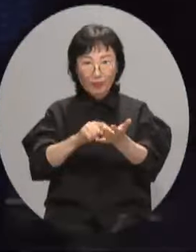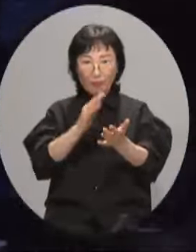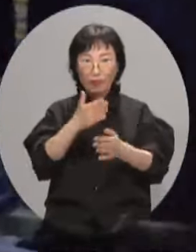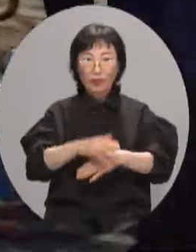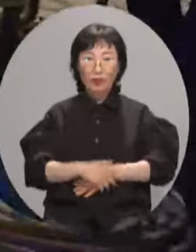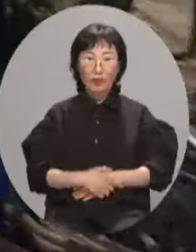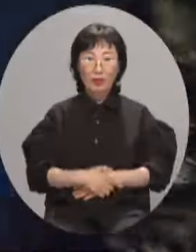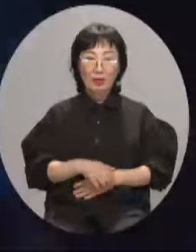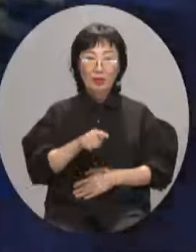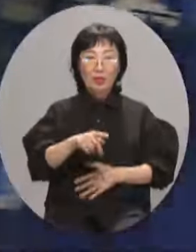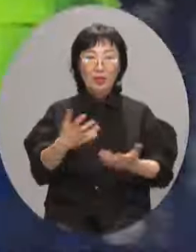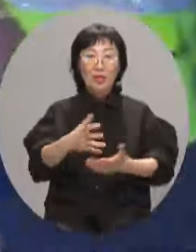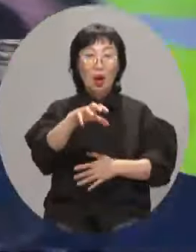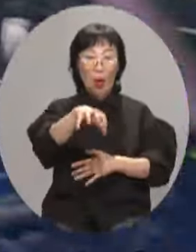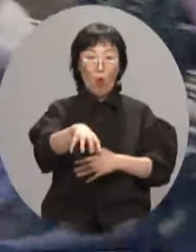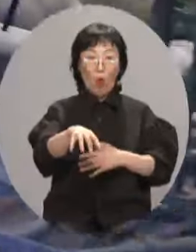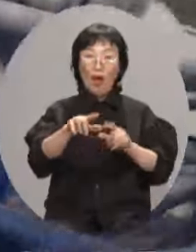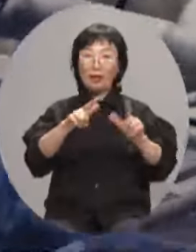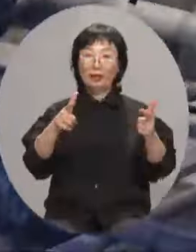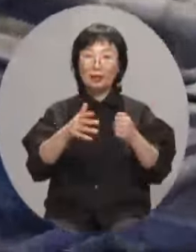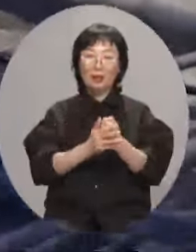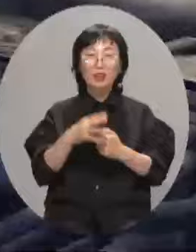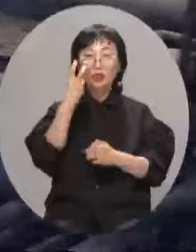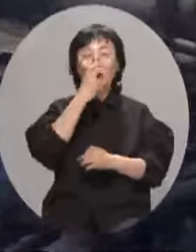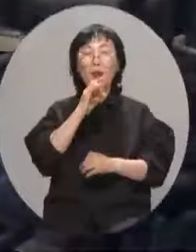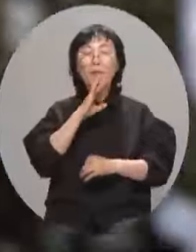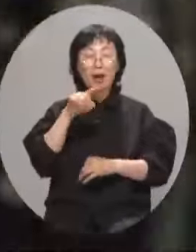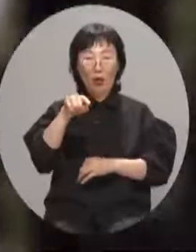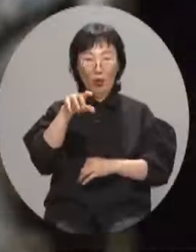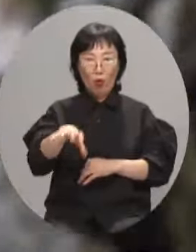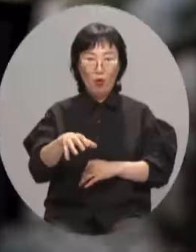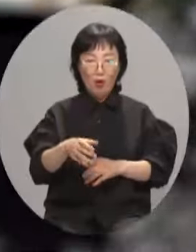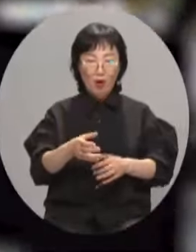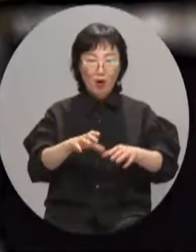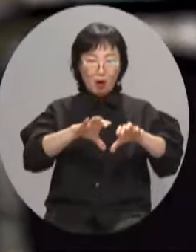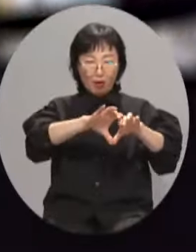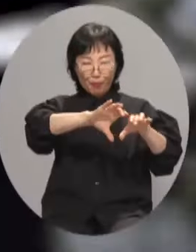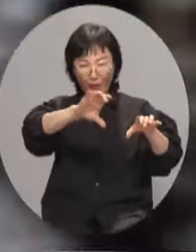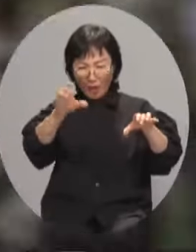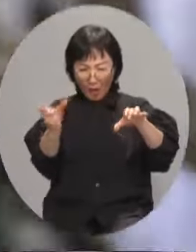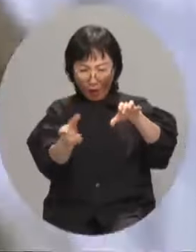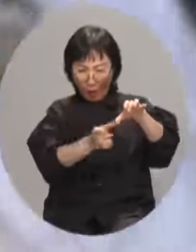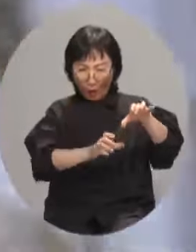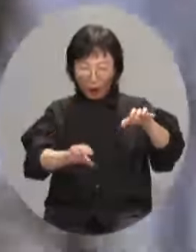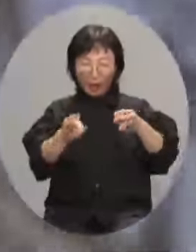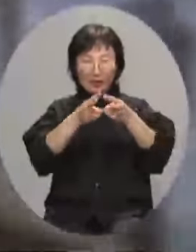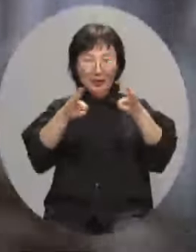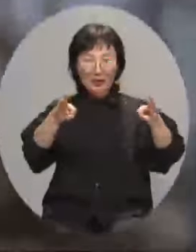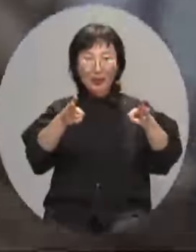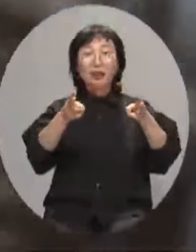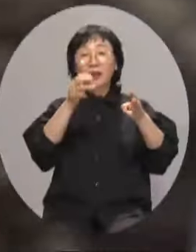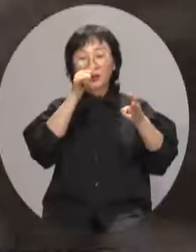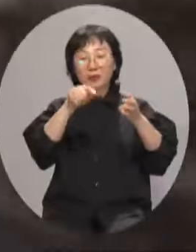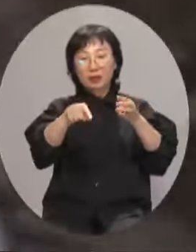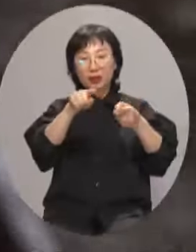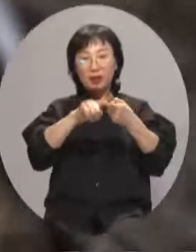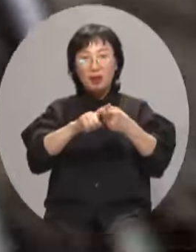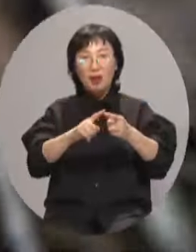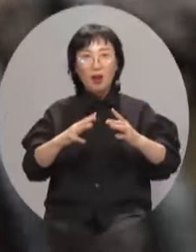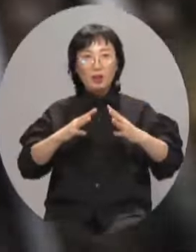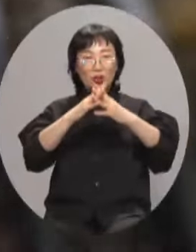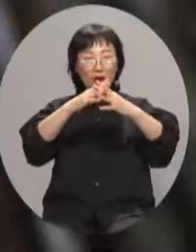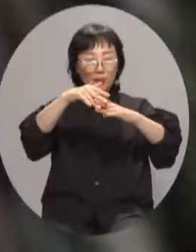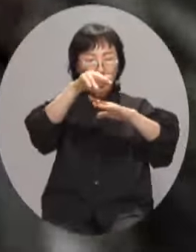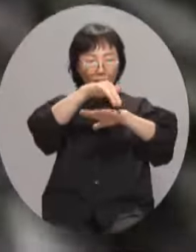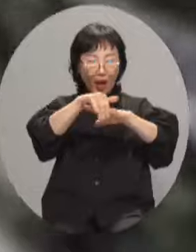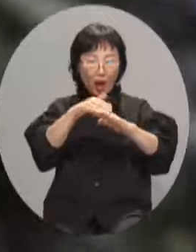아니에요. 정돈만 하고 나가는 곳이에요. 배관이 즐비한 제지공장 3층. 설비실의 좁은 공간에서